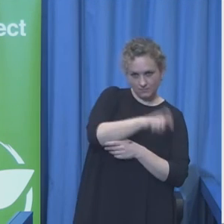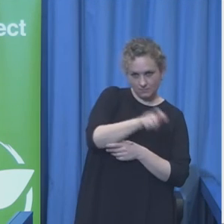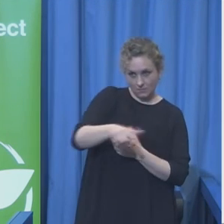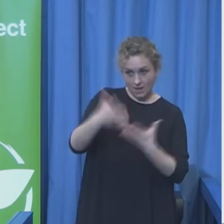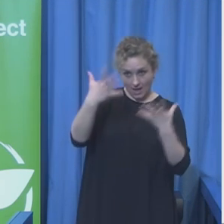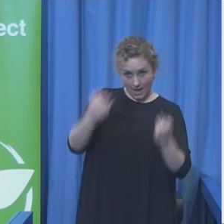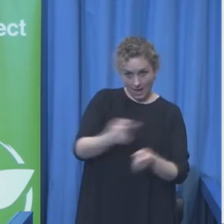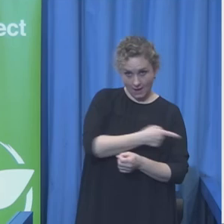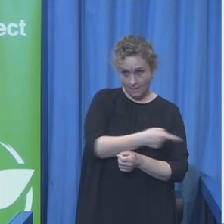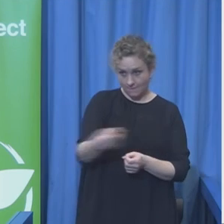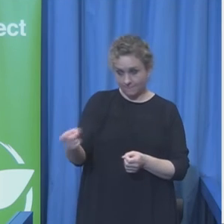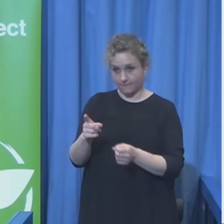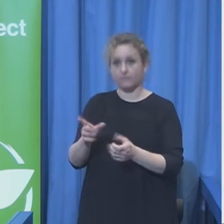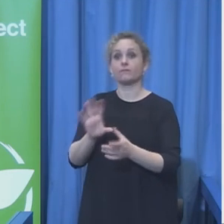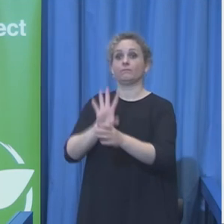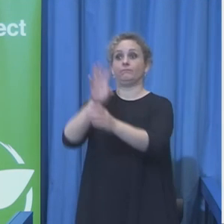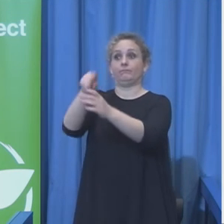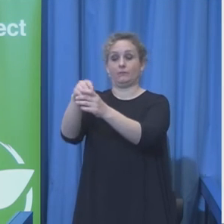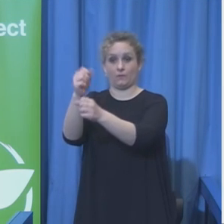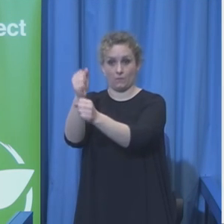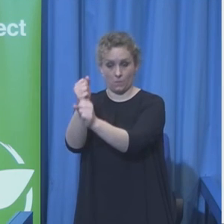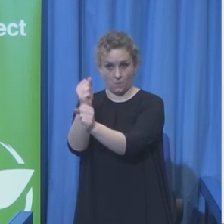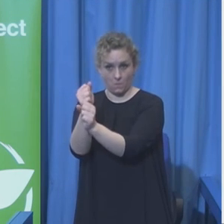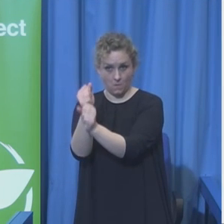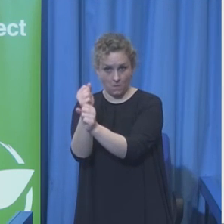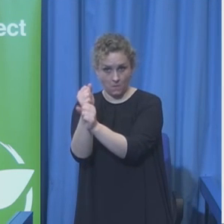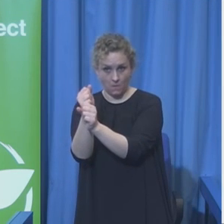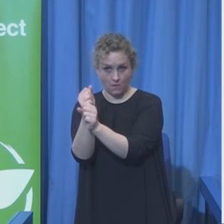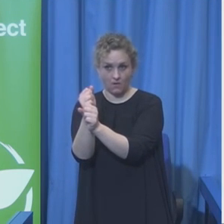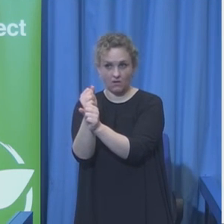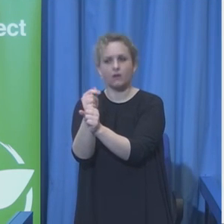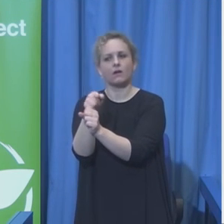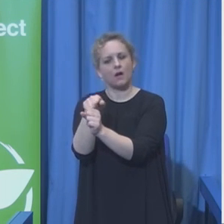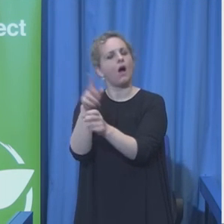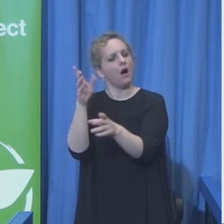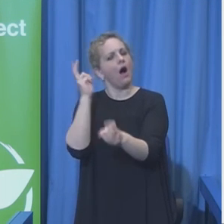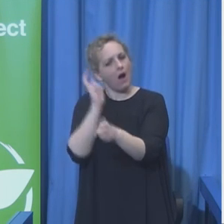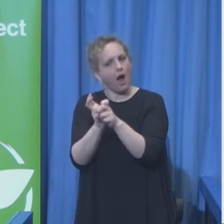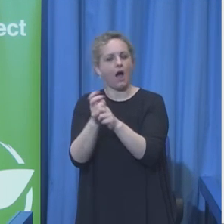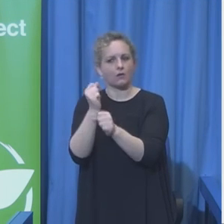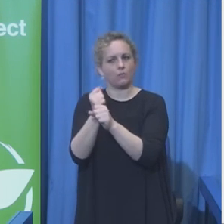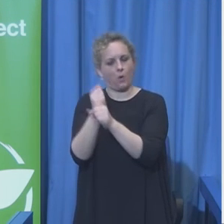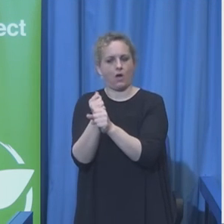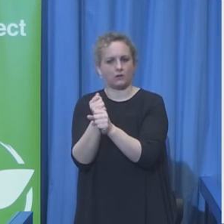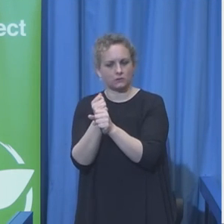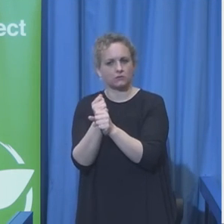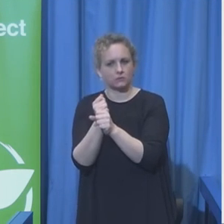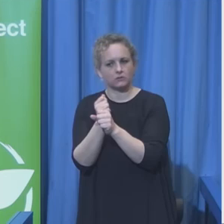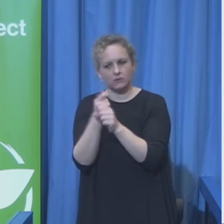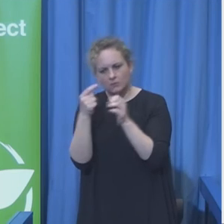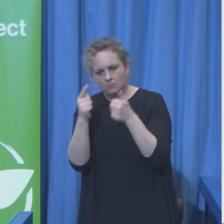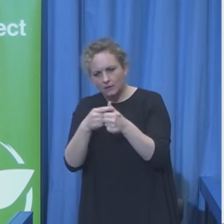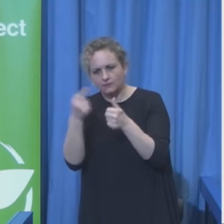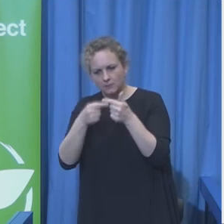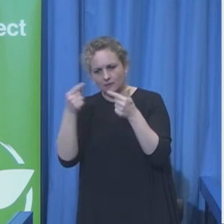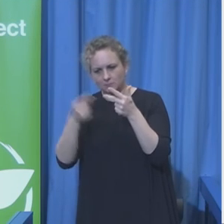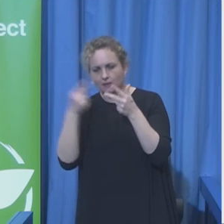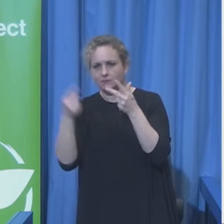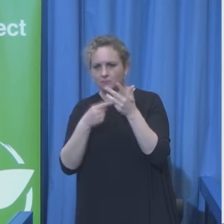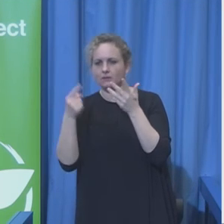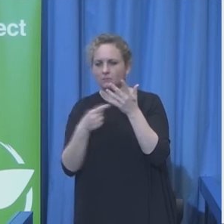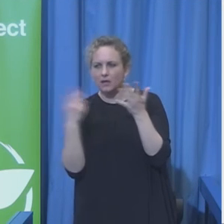three necessary conditions. Osoby z niepełnosprawnością muszą być odpowiednio przygotowane